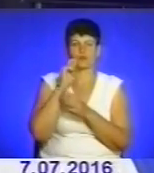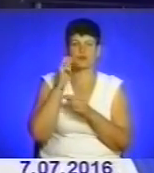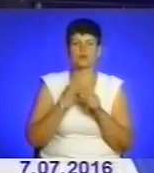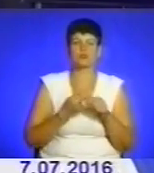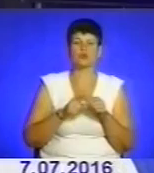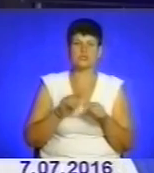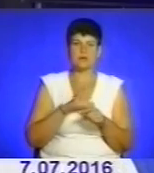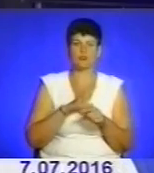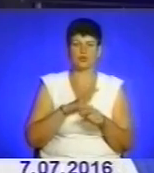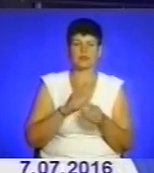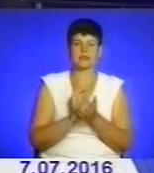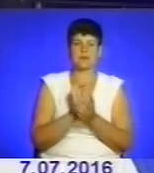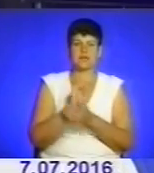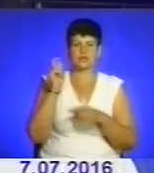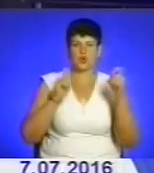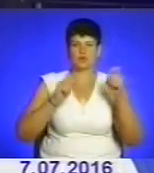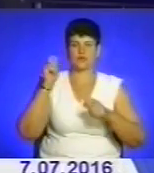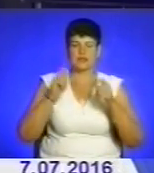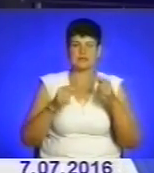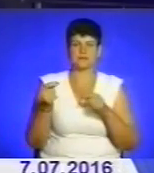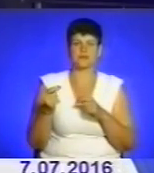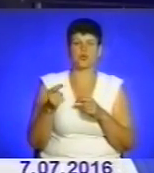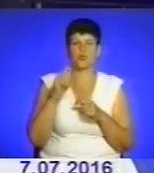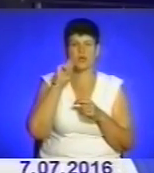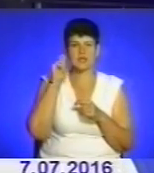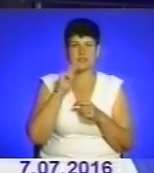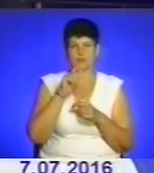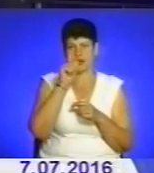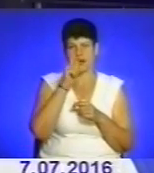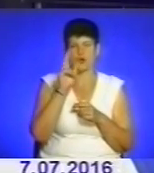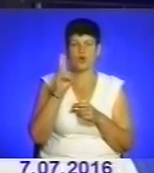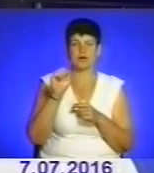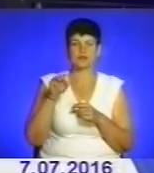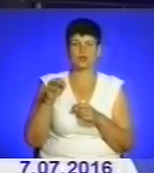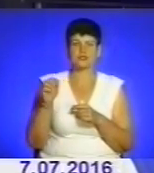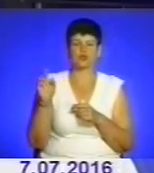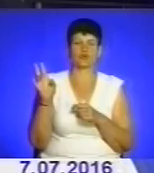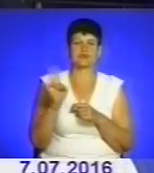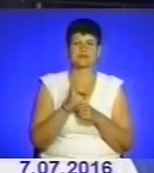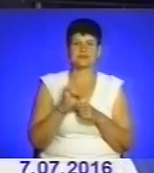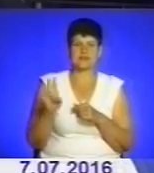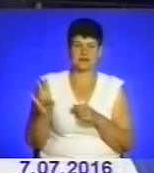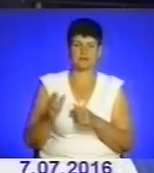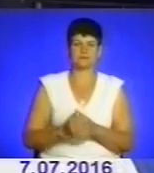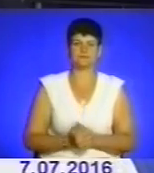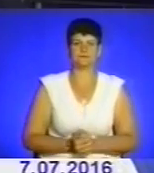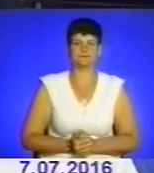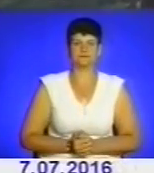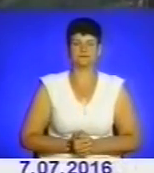на прес-конференції в Тернопільсько-Зборівській архієпархії Української греко-католицької церкви, де побувала Лариса